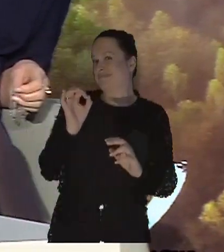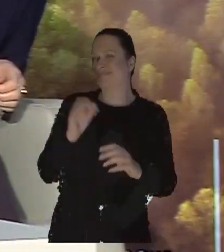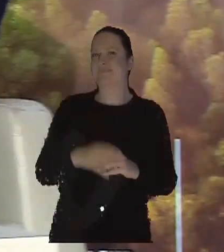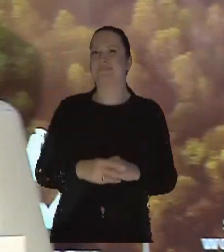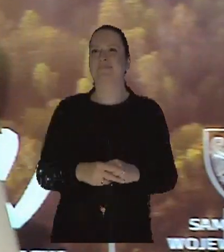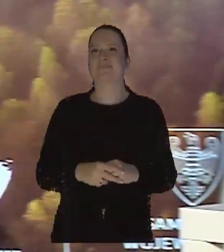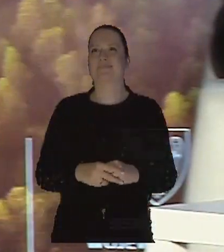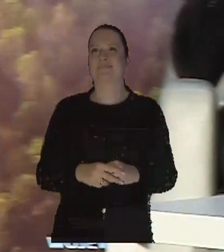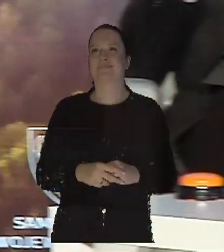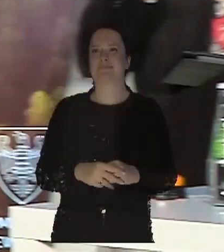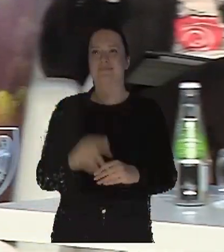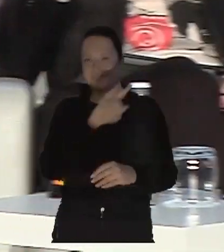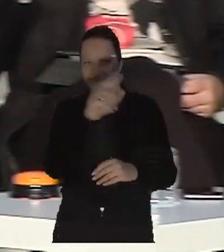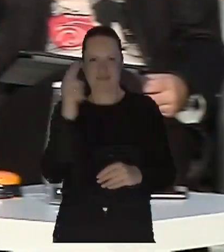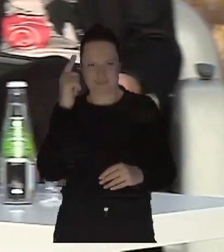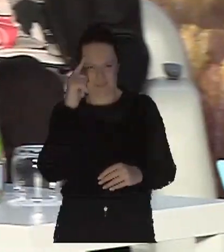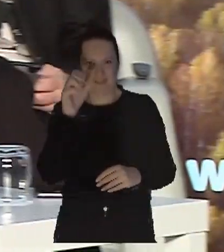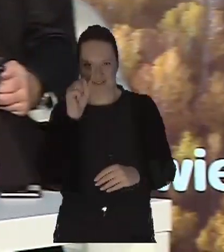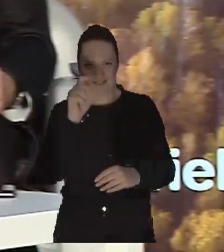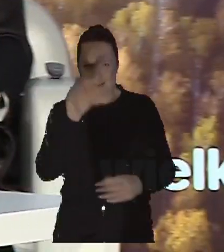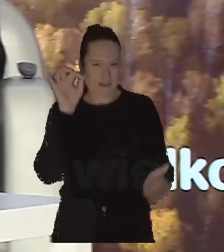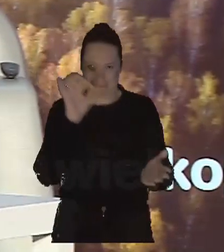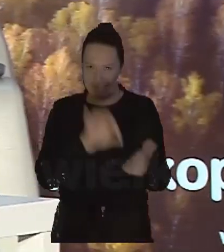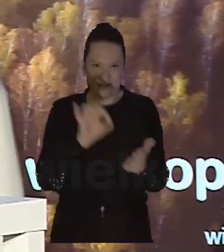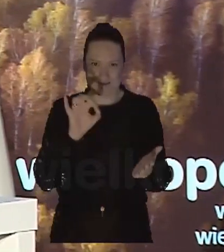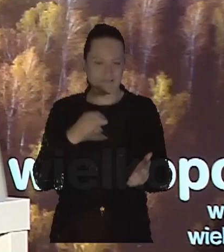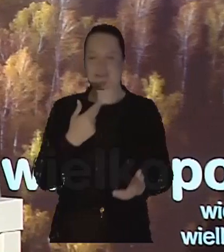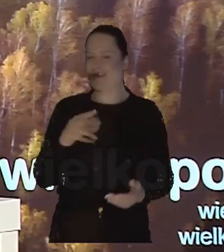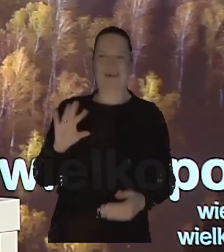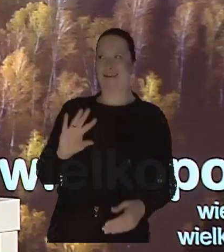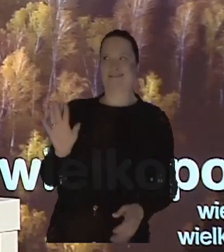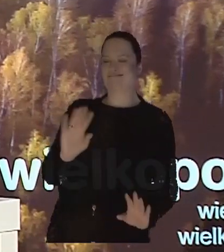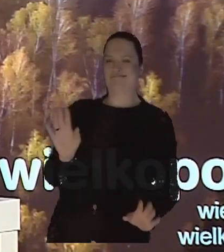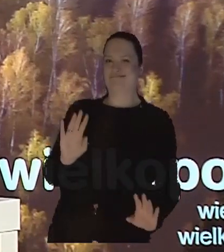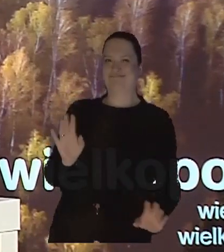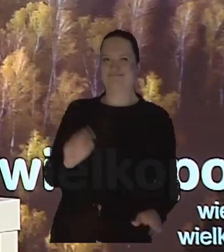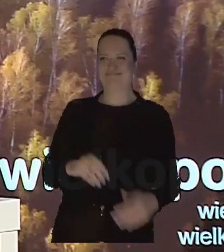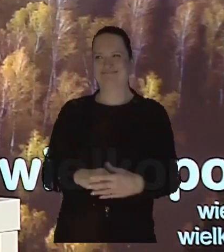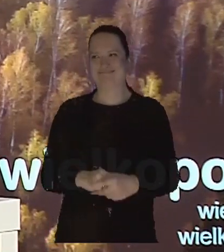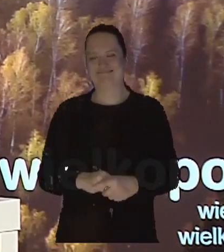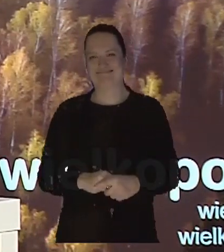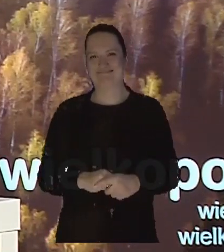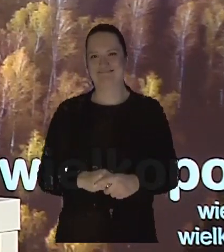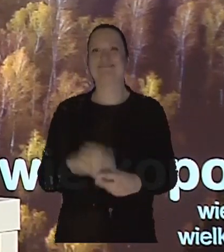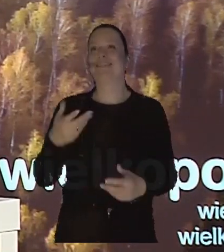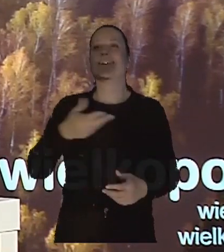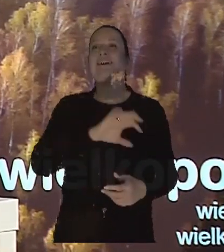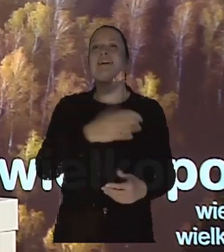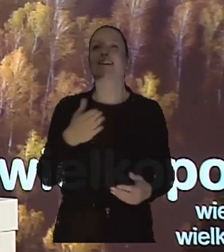To jest odpowiedź A według was? Tak. Jesteście pewni? Nie. Co na to grupa